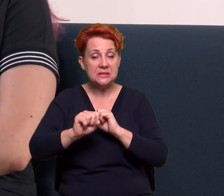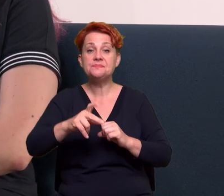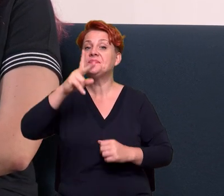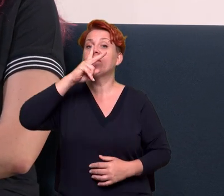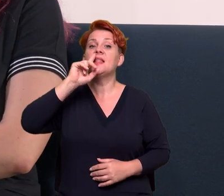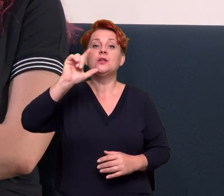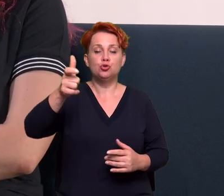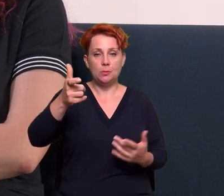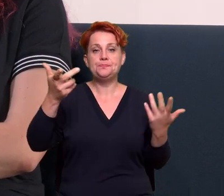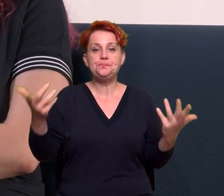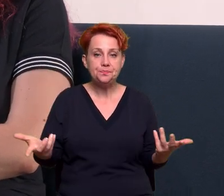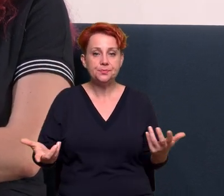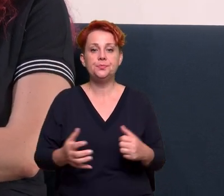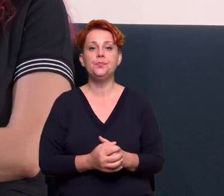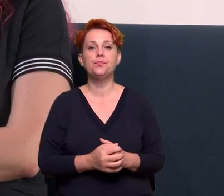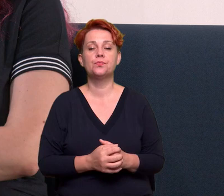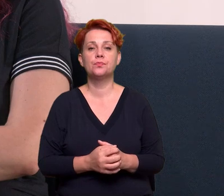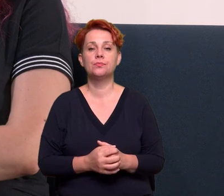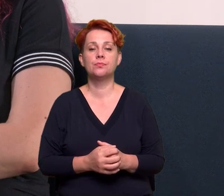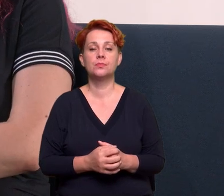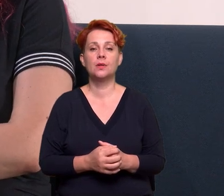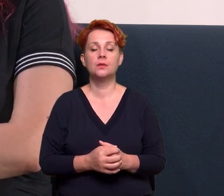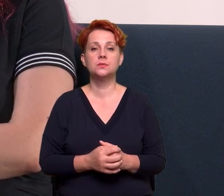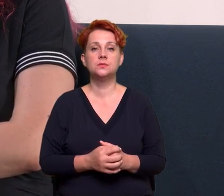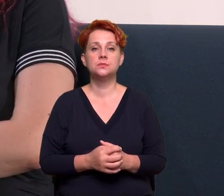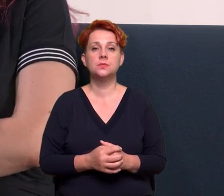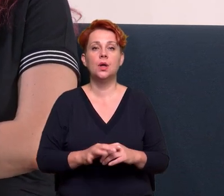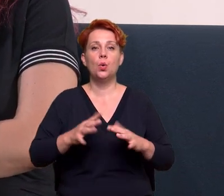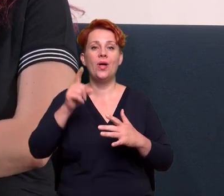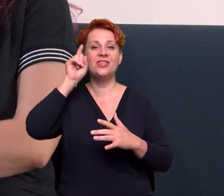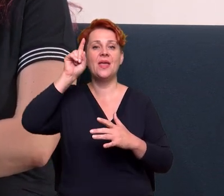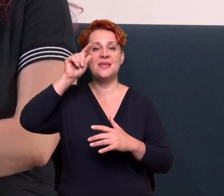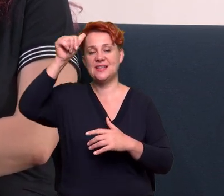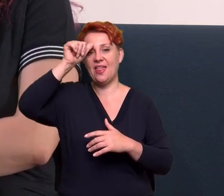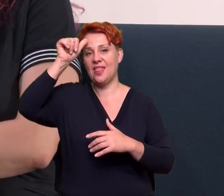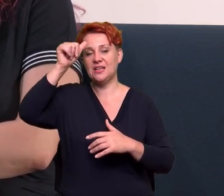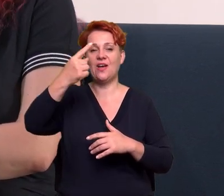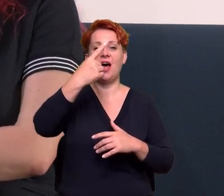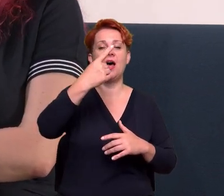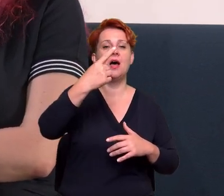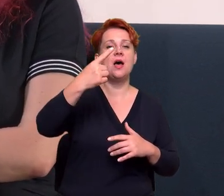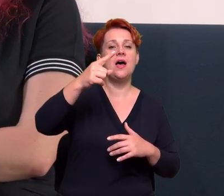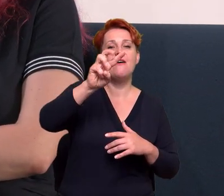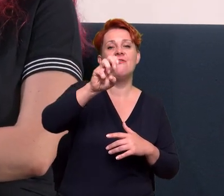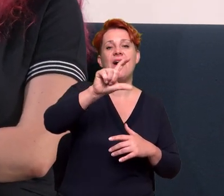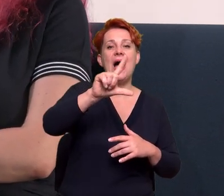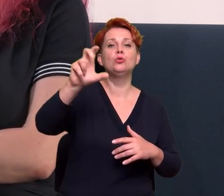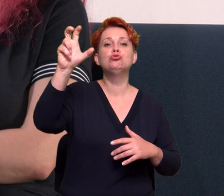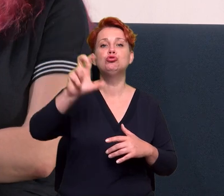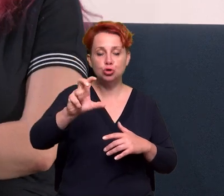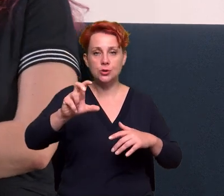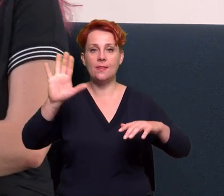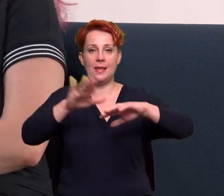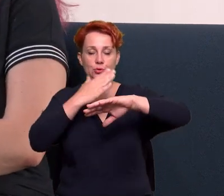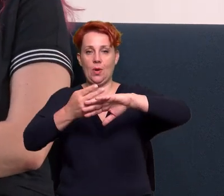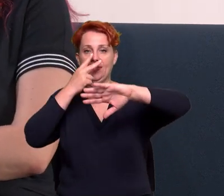jak rzeczy wychodzą naprzeciwko innym rzeczom. To znaczy ta niemiecka nazwa Wałcza Deutschkrone, ona wychodzi spod spodu, lepsza farba wychodzi